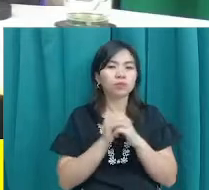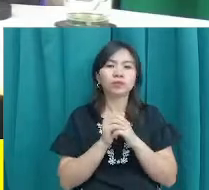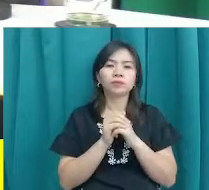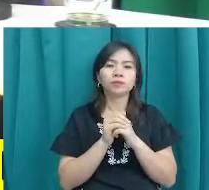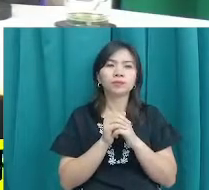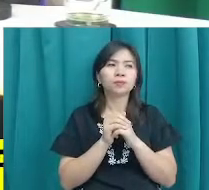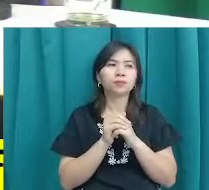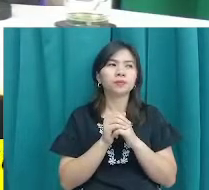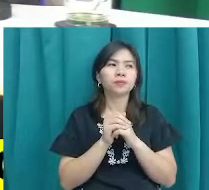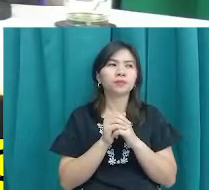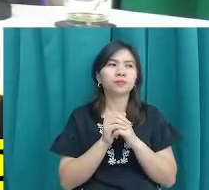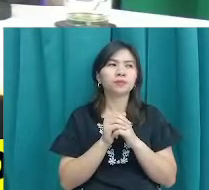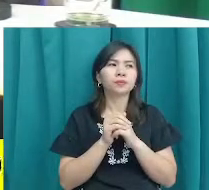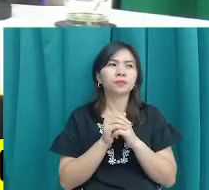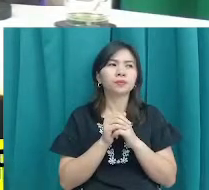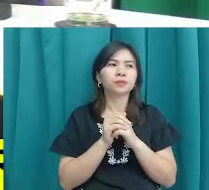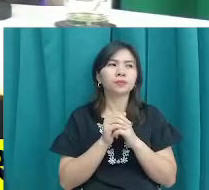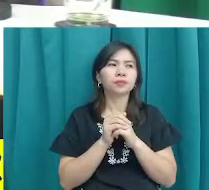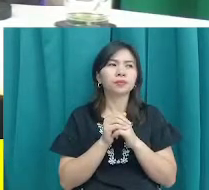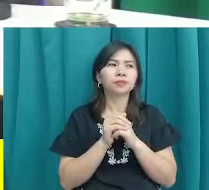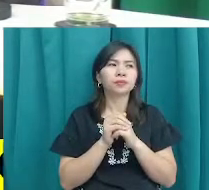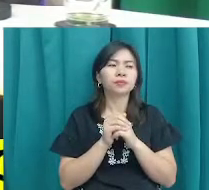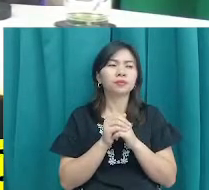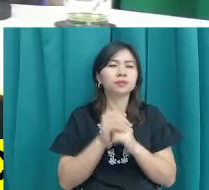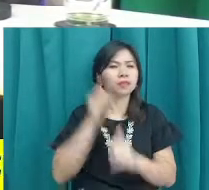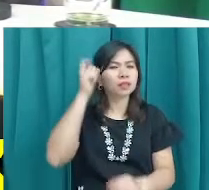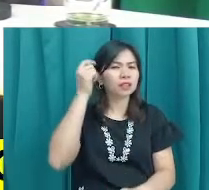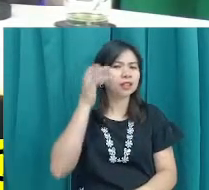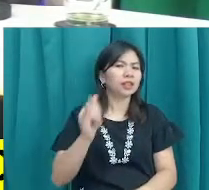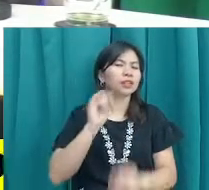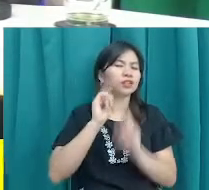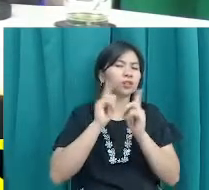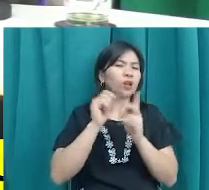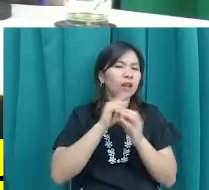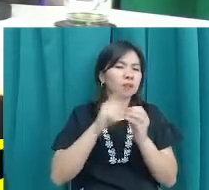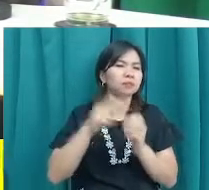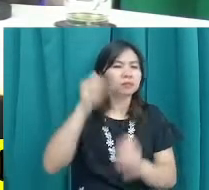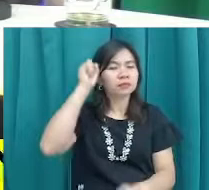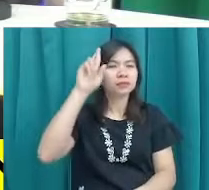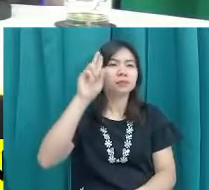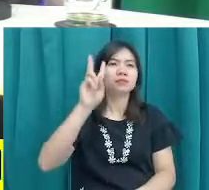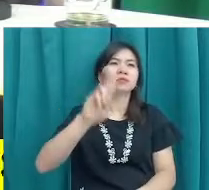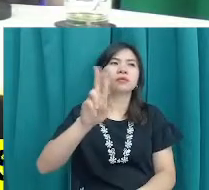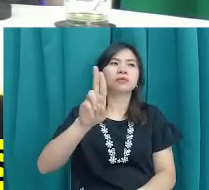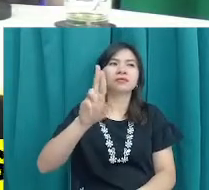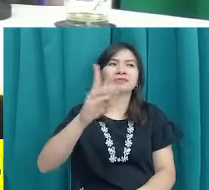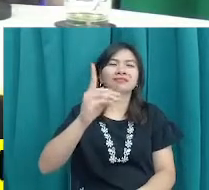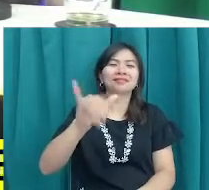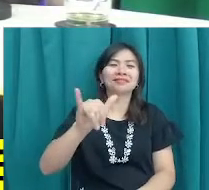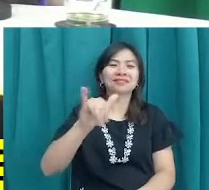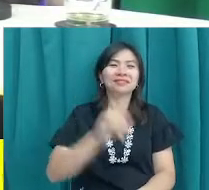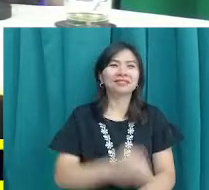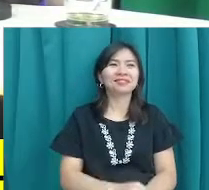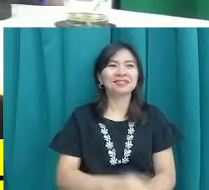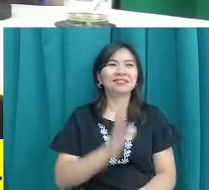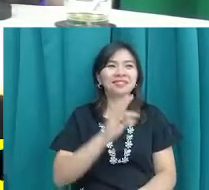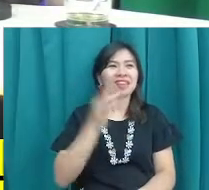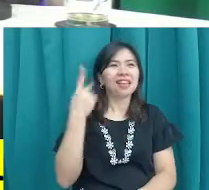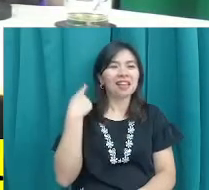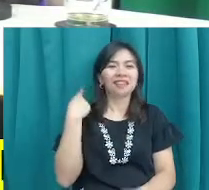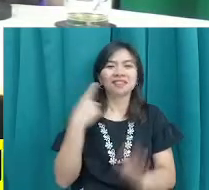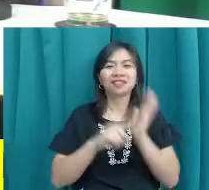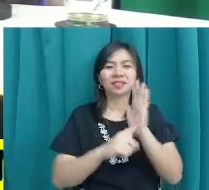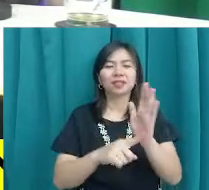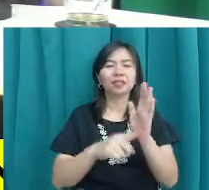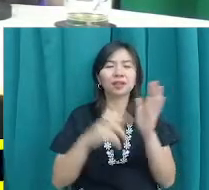afternoon. Kahapon, nag-usap kami. Kausap natin si Rudy. Kausap namin si Sir Rudy. Oh, may pinakita siya sa amin